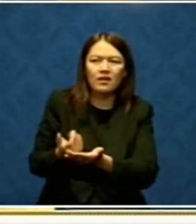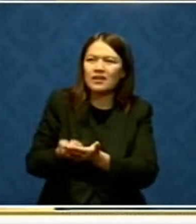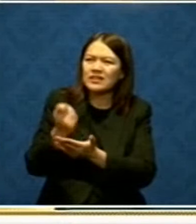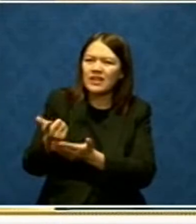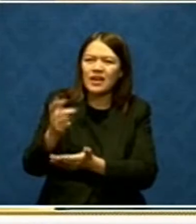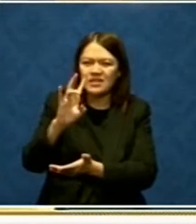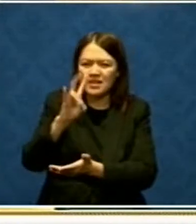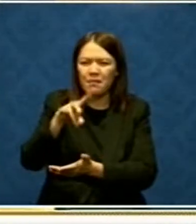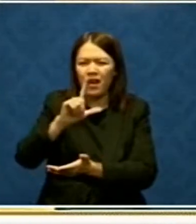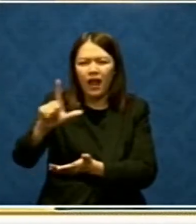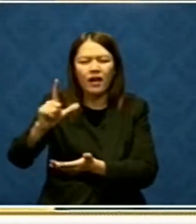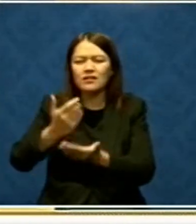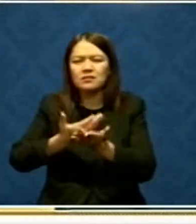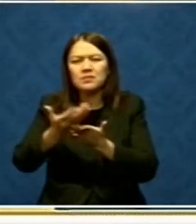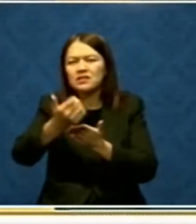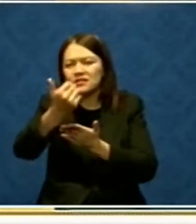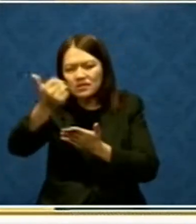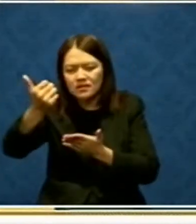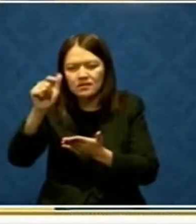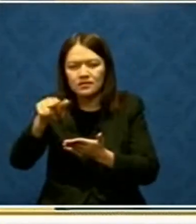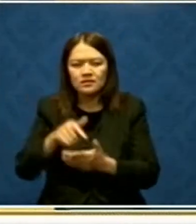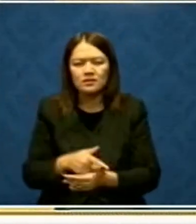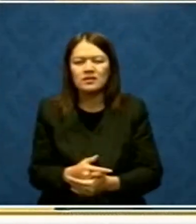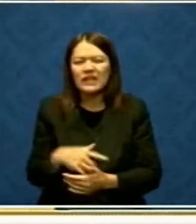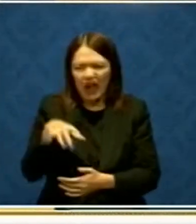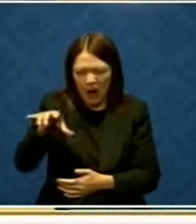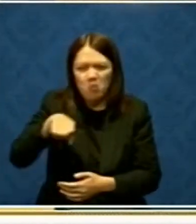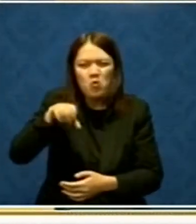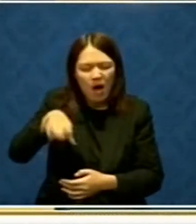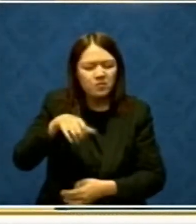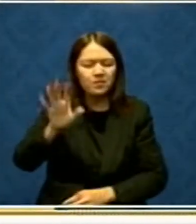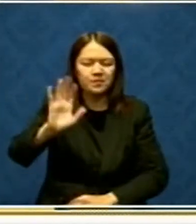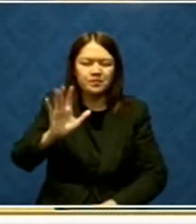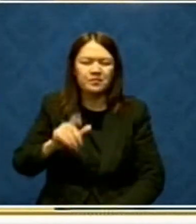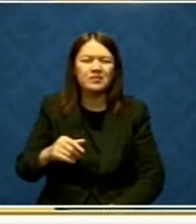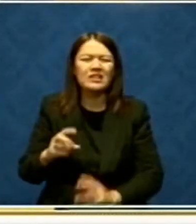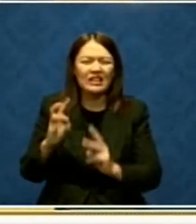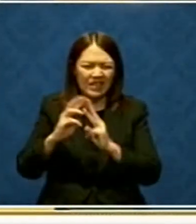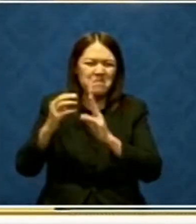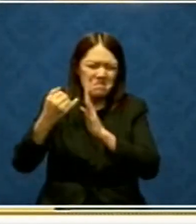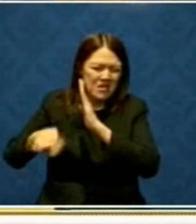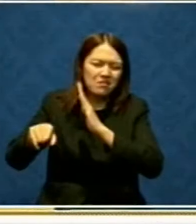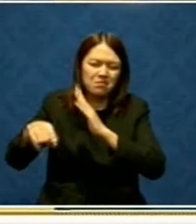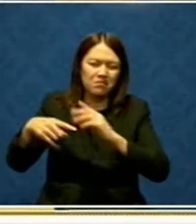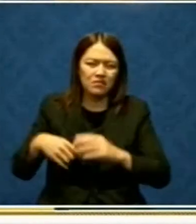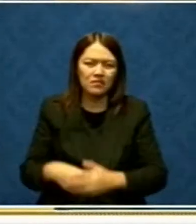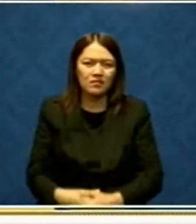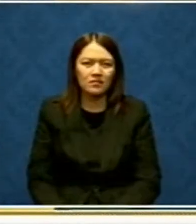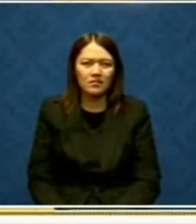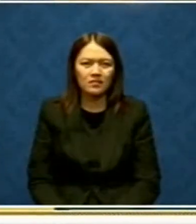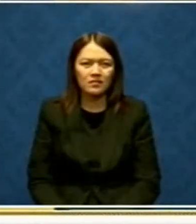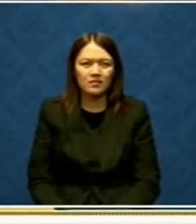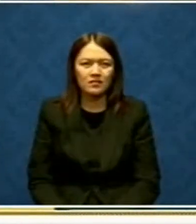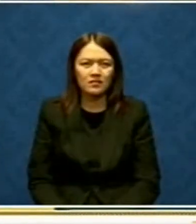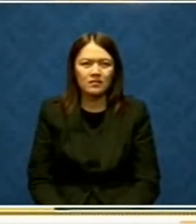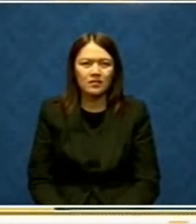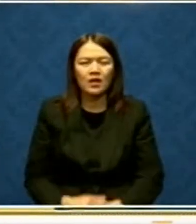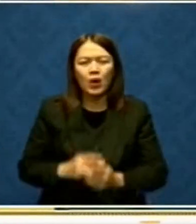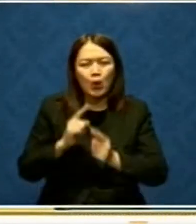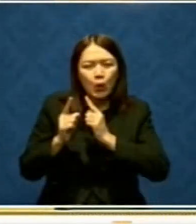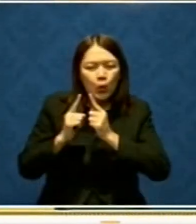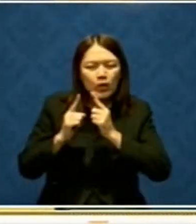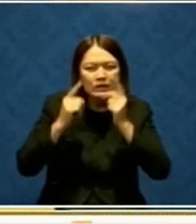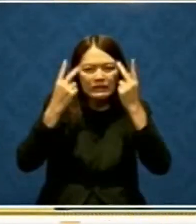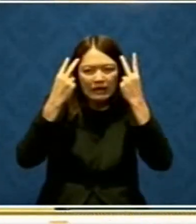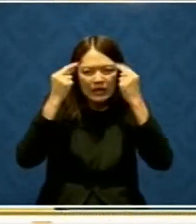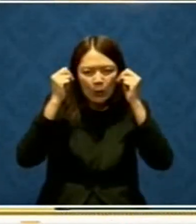7,000 ล้านไปซื้ออย่างอื่นอะไรก็ว่าไปแต่ไม่ใช่ดันทุนรังจะเอาให้ได้เพราะว่าเขาผิดสัญญาจริงๆการที่จะต้องไปคุยกับเจรจากับน